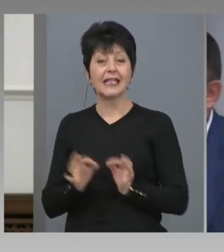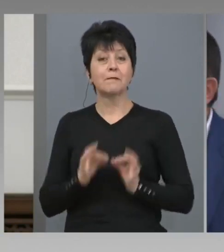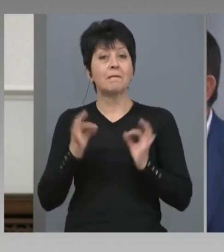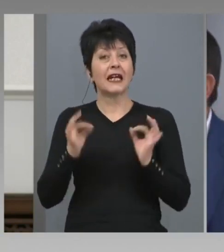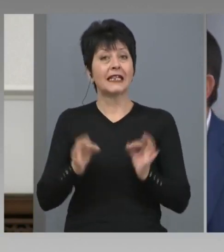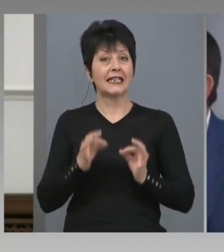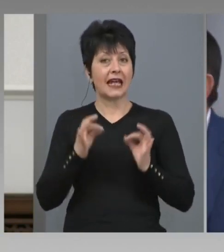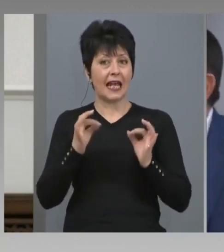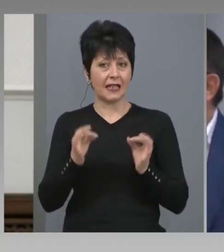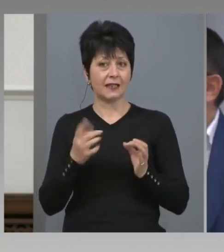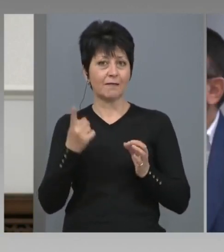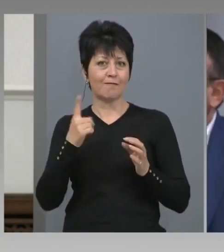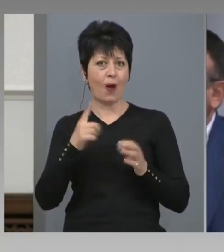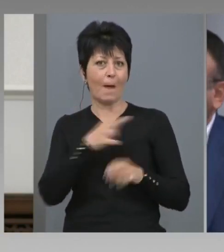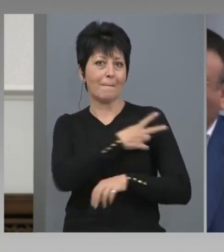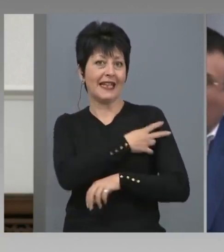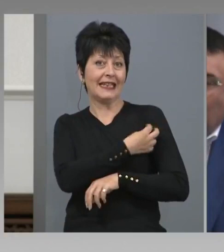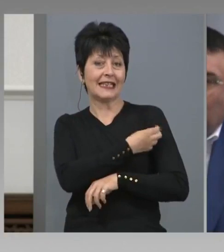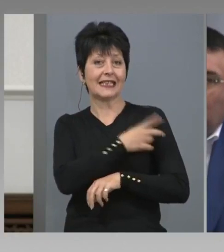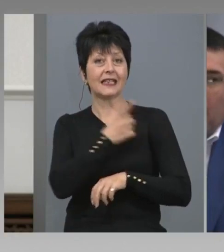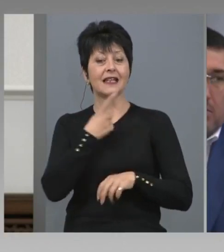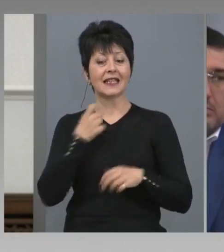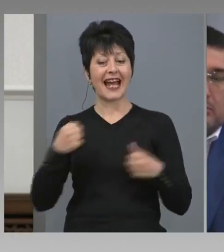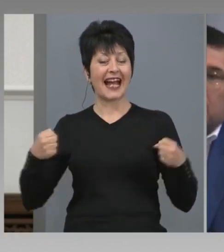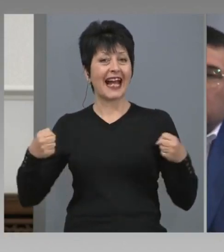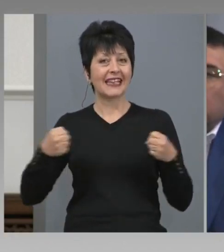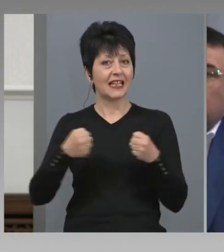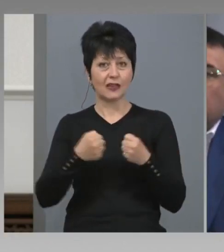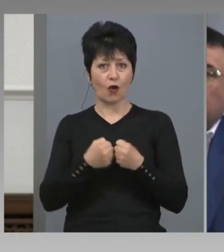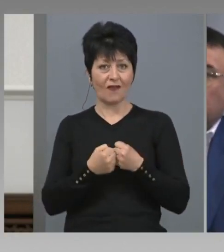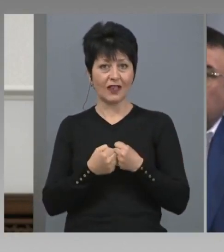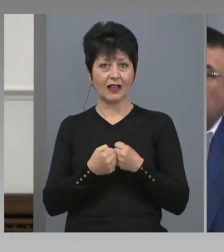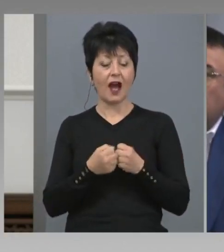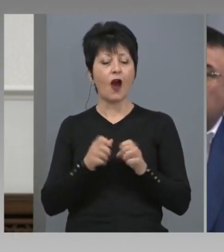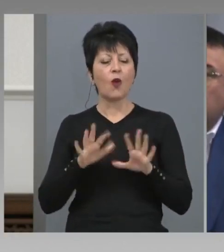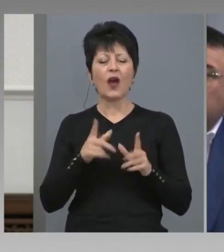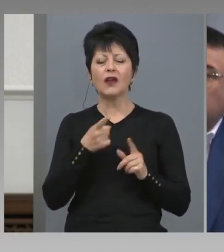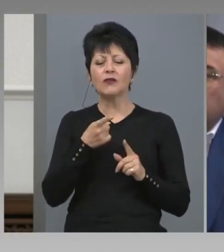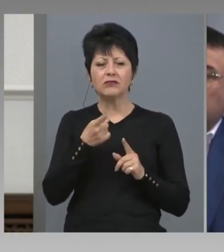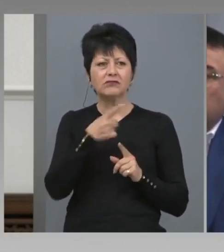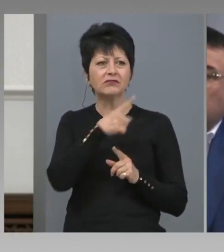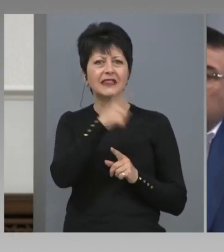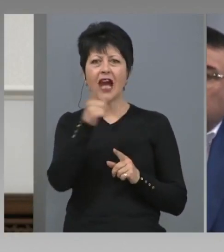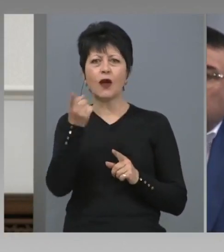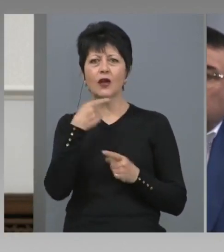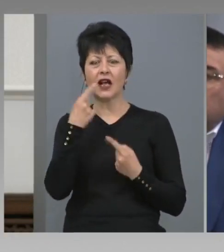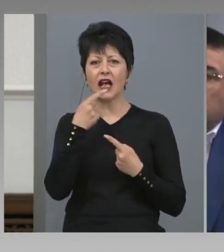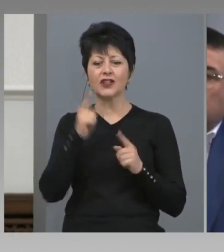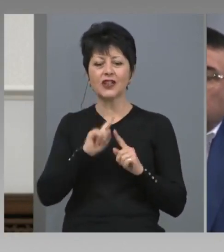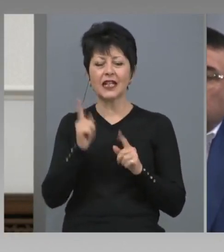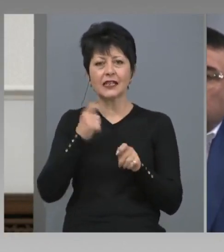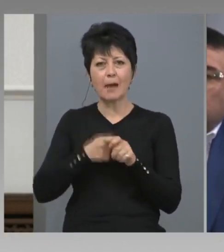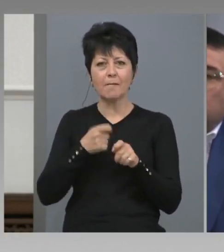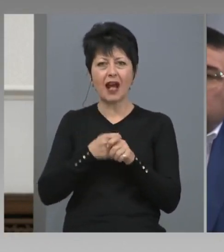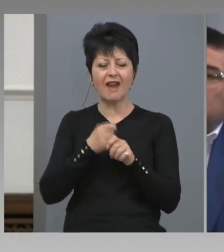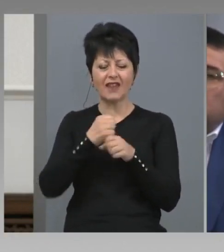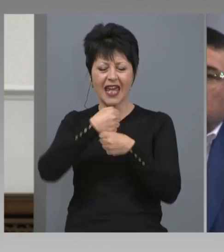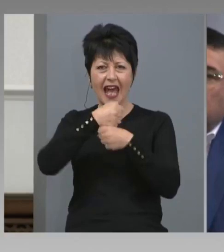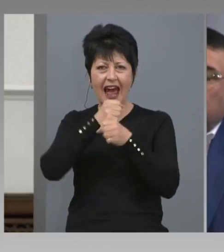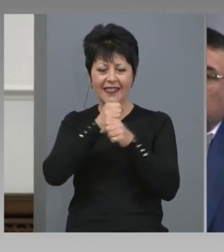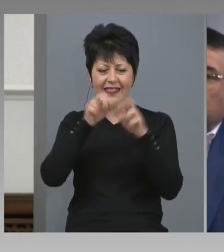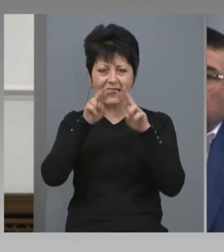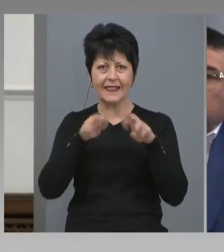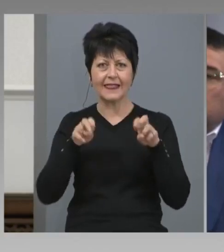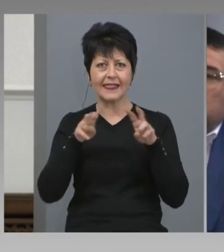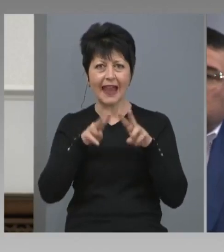медицина на катастрофите и когато някой каже, че не се прави анализ епидемиологичен в нашата страна,